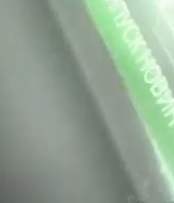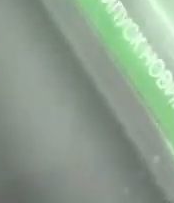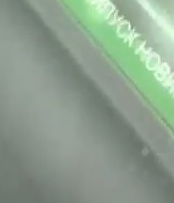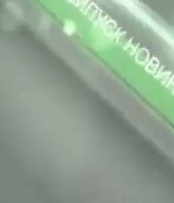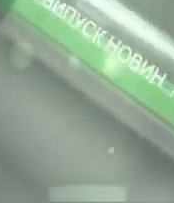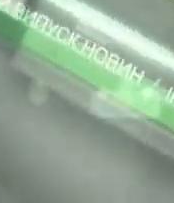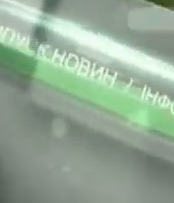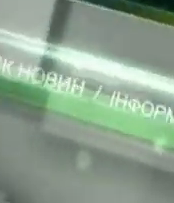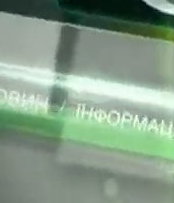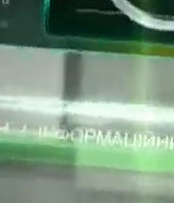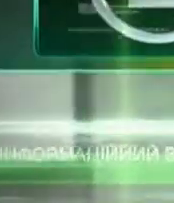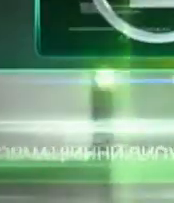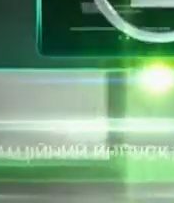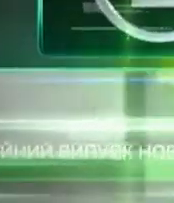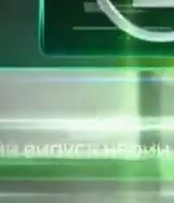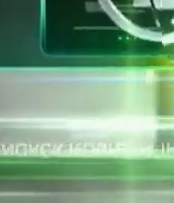Музика